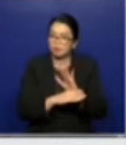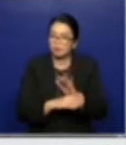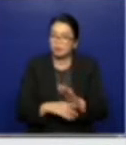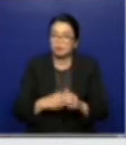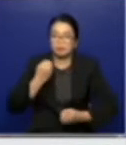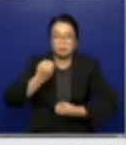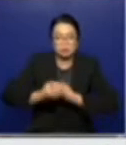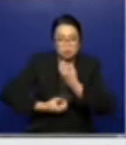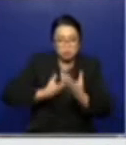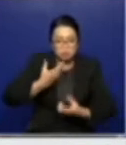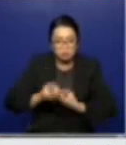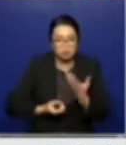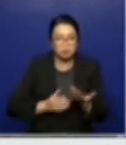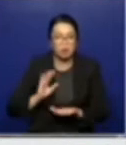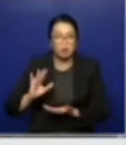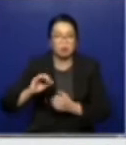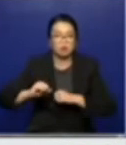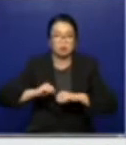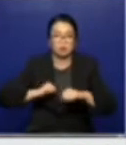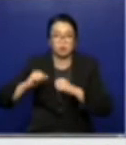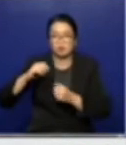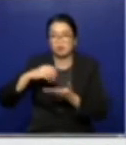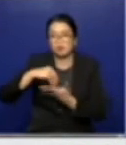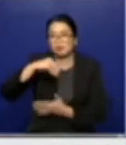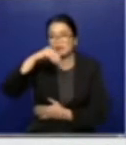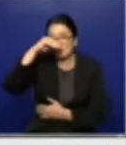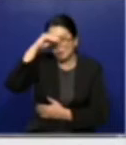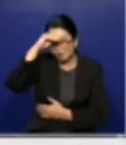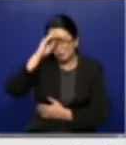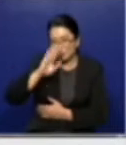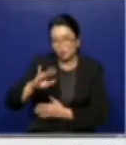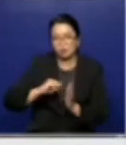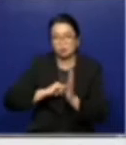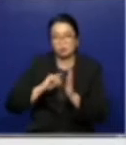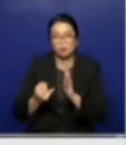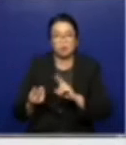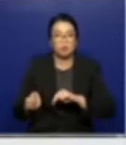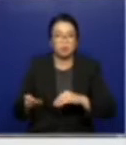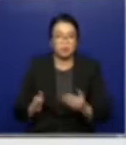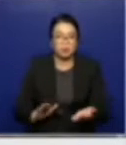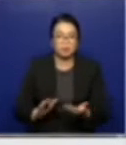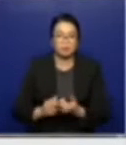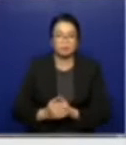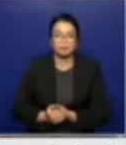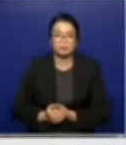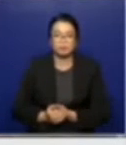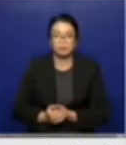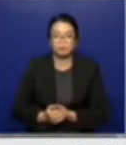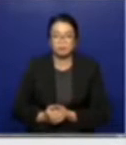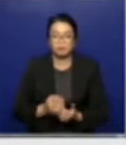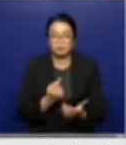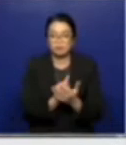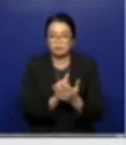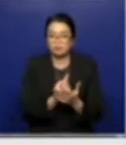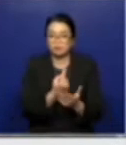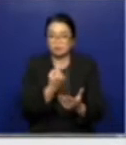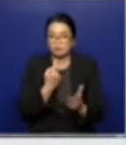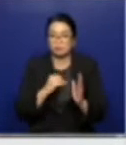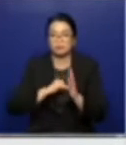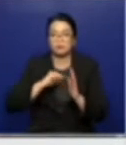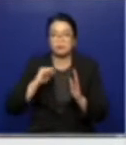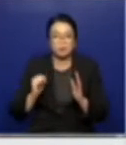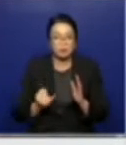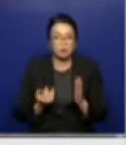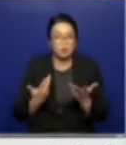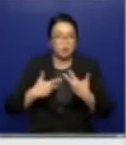ท้อนส่วนหนึ่งจากเยาวชนลูกหลานในจังหวัดนครพนม1ใน76จังหวัดร่วม